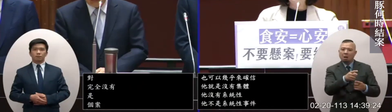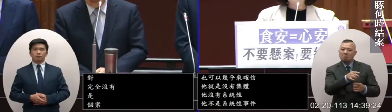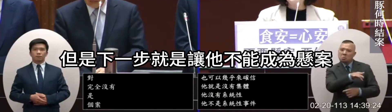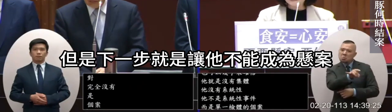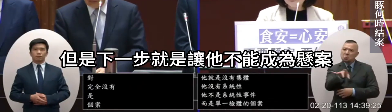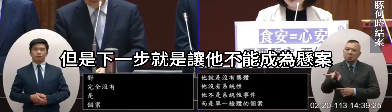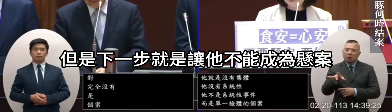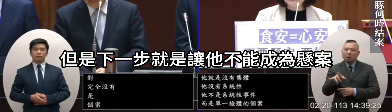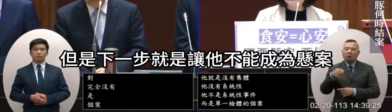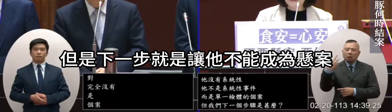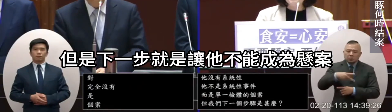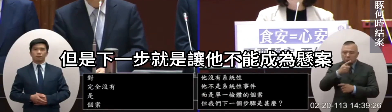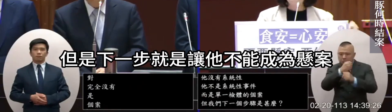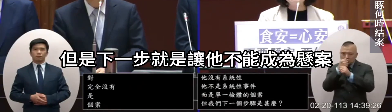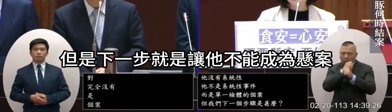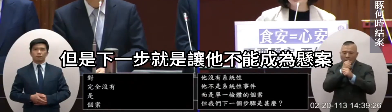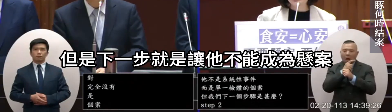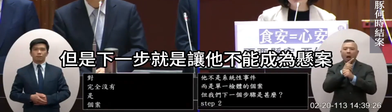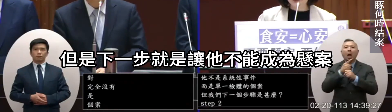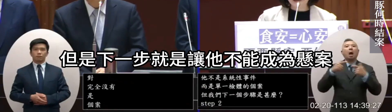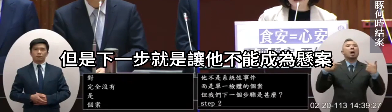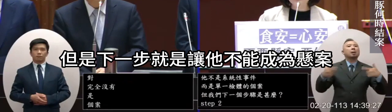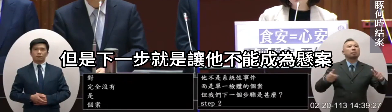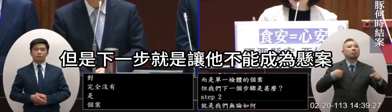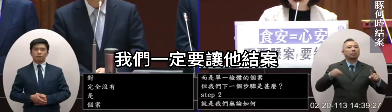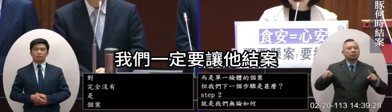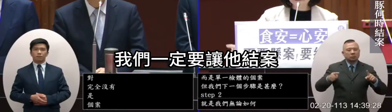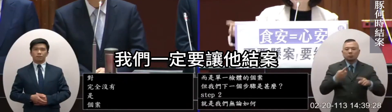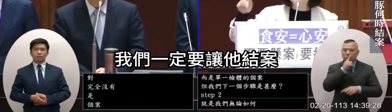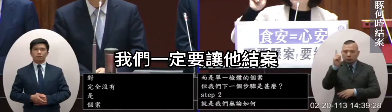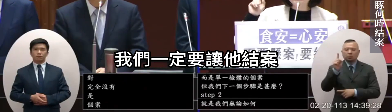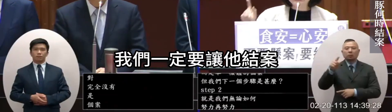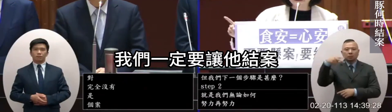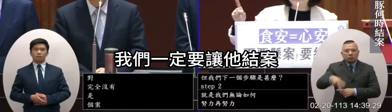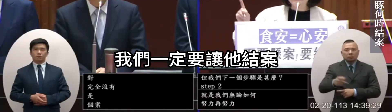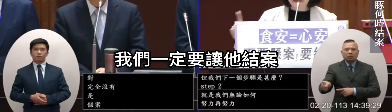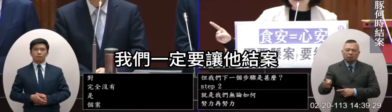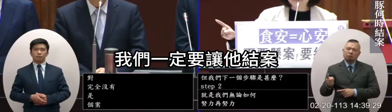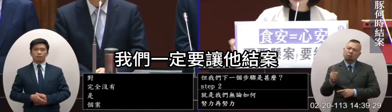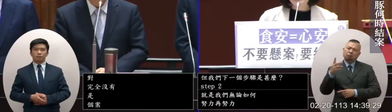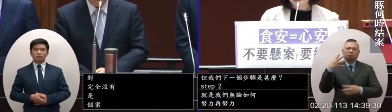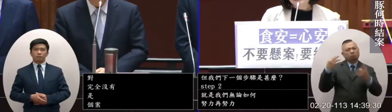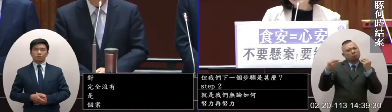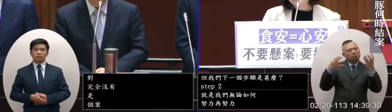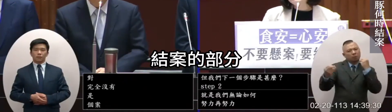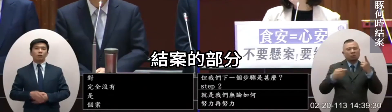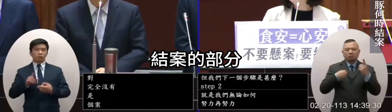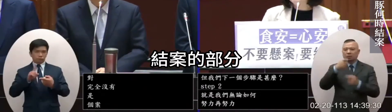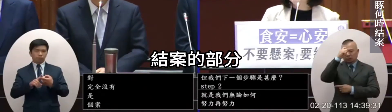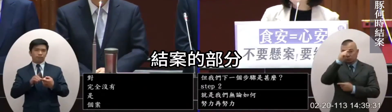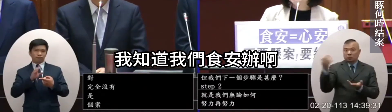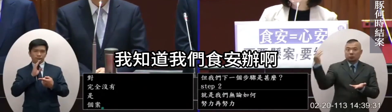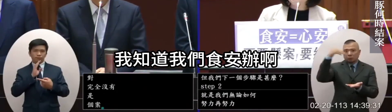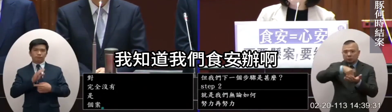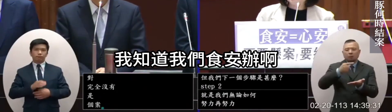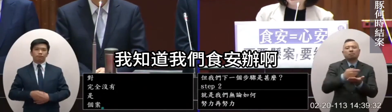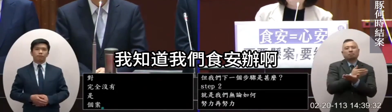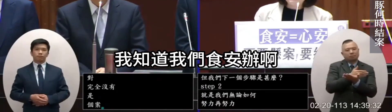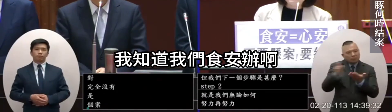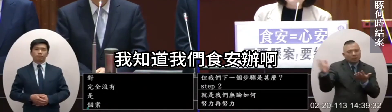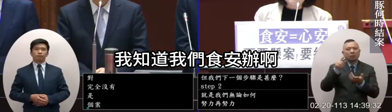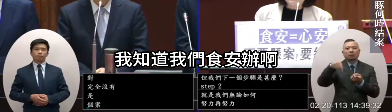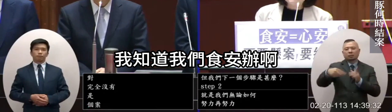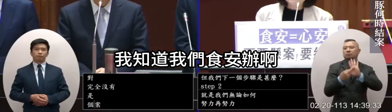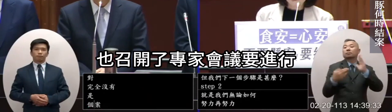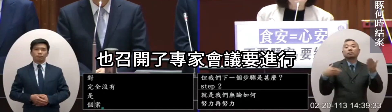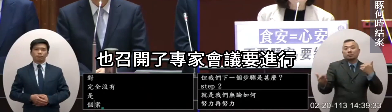案。但是下一步就是让它不能成为悬案，我们一定要让它结案。 确实， 结案的部分，我知道我们食